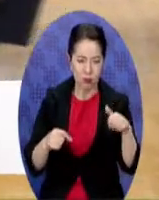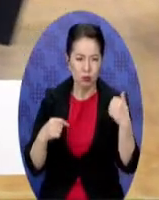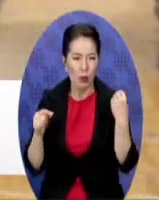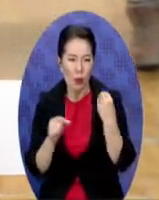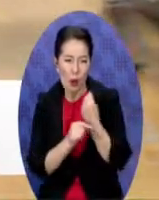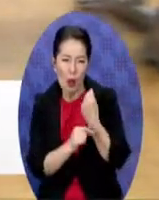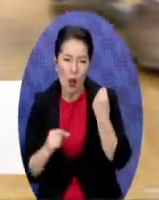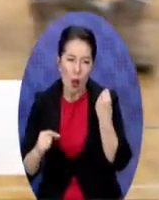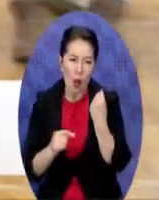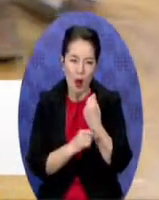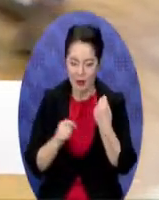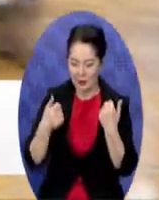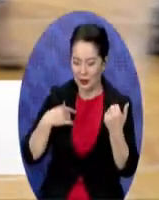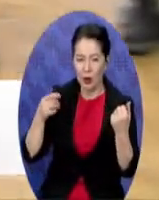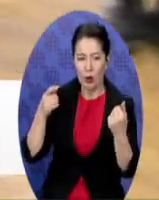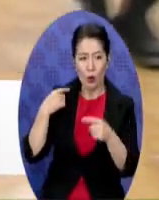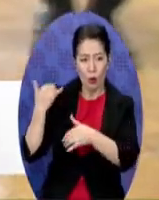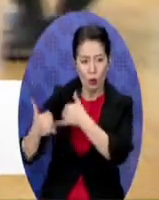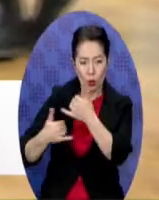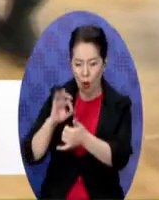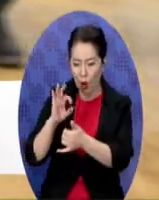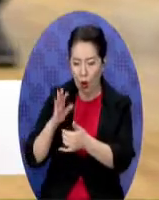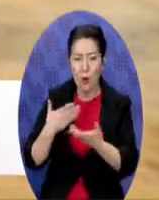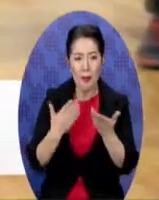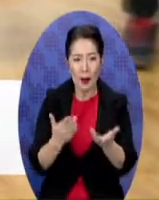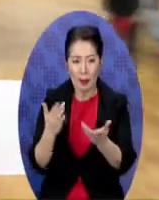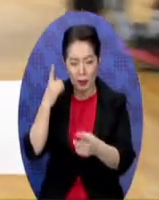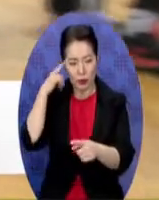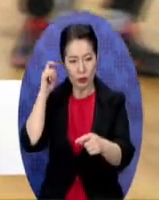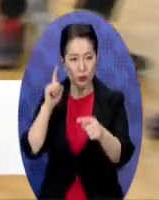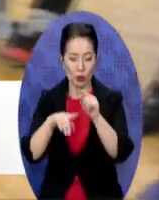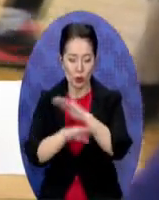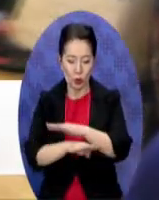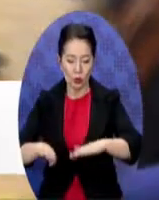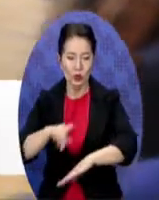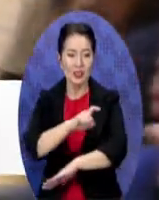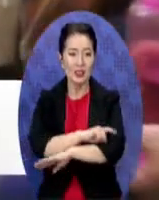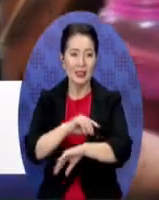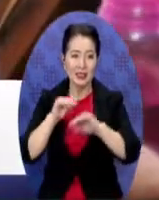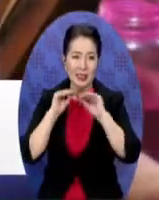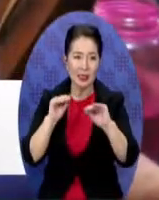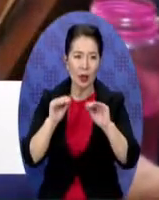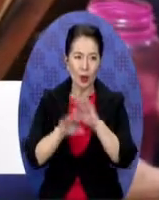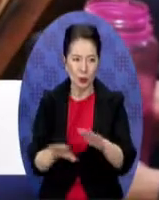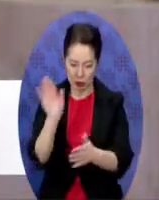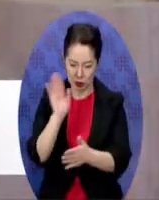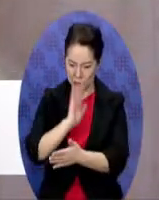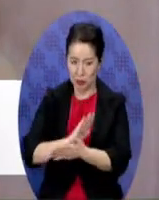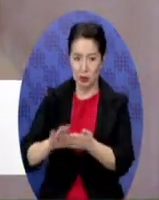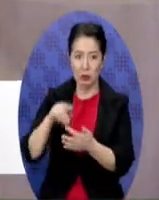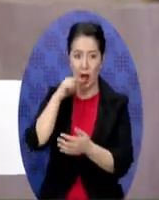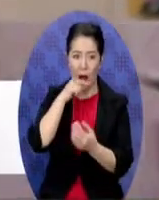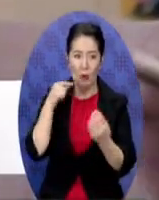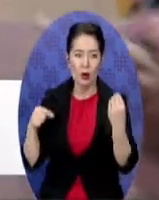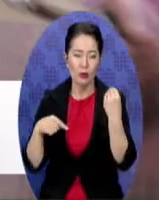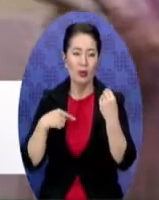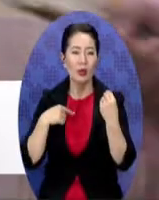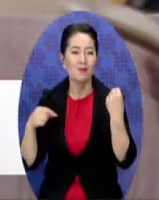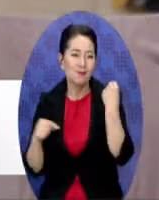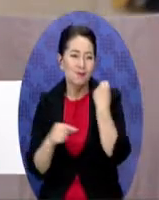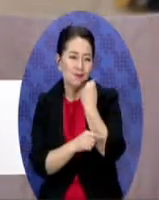хуурддаг. Энэ өвөө хойч үедээ өвлүүлэх зорилгоор хүүхдүүдэд хичээл зааж байна. Сурагчид анханасаа орчин цагийн морин хуур хуурдаж сурсан